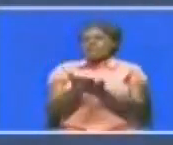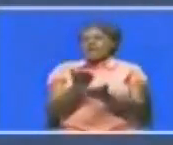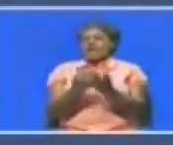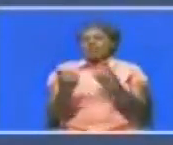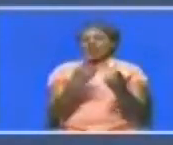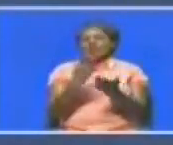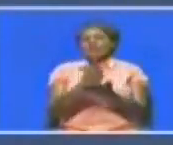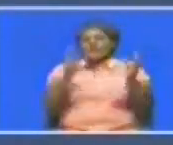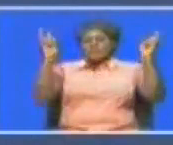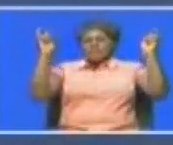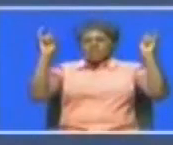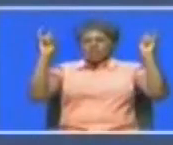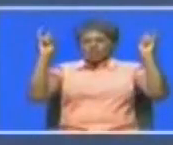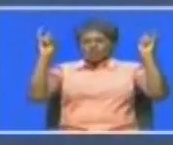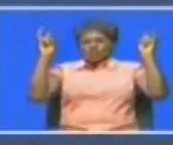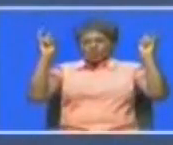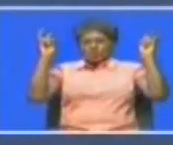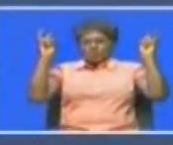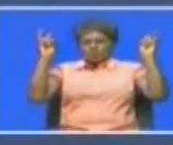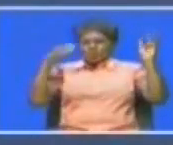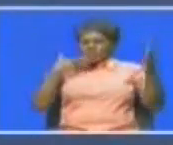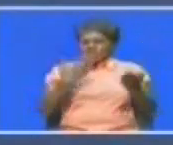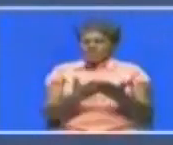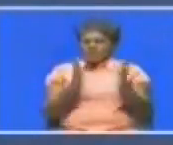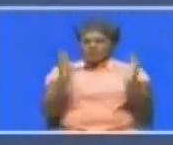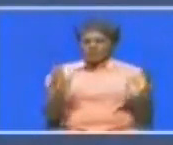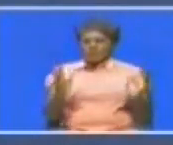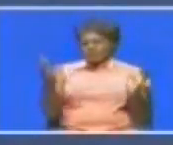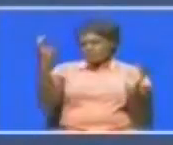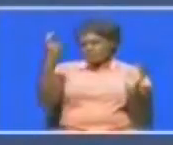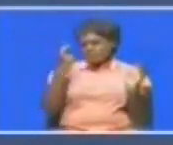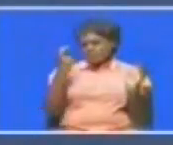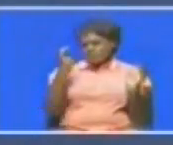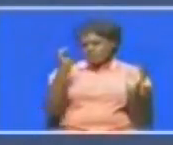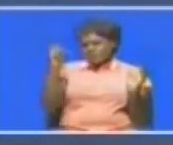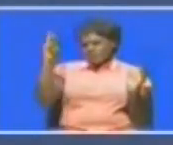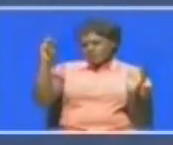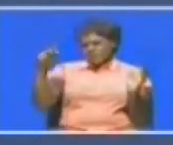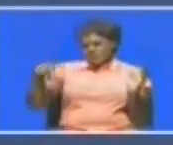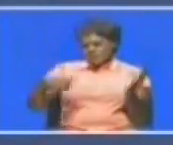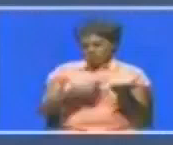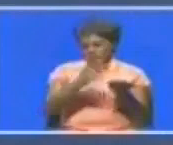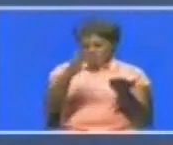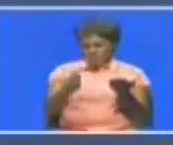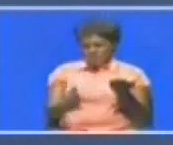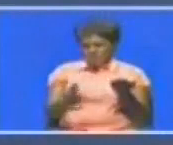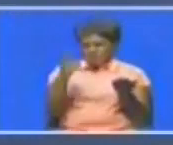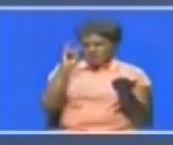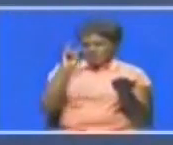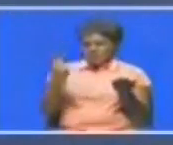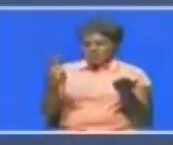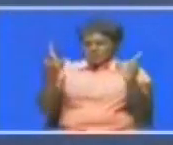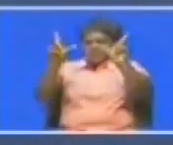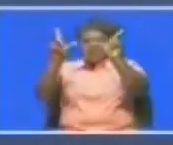kuzungumzia baadhi ya mambo ama mada ambazo mnatutumia. Shukrani sana kwa kuweza kutazama taarifa zetu za Kate and leo weekend. Namuona Alinda